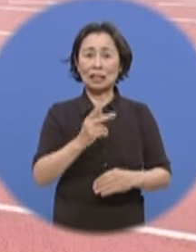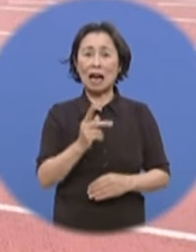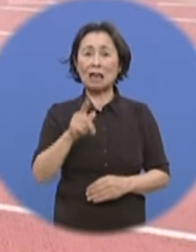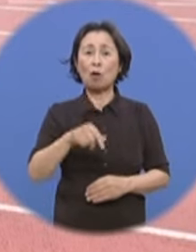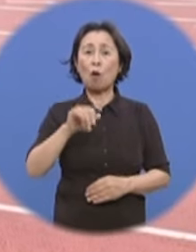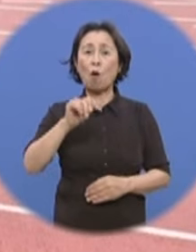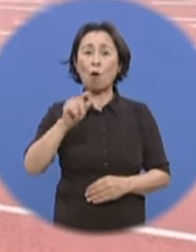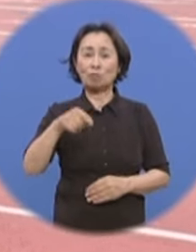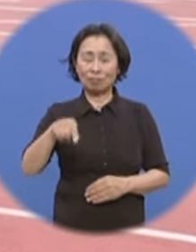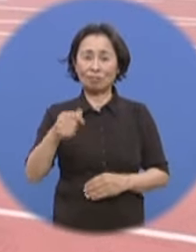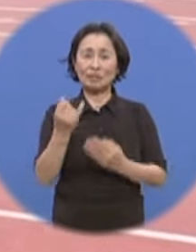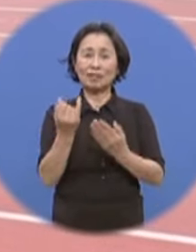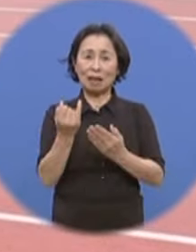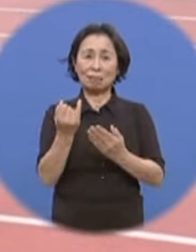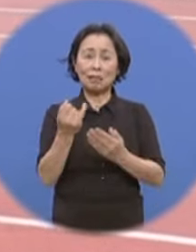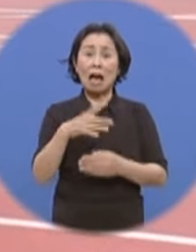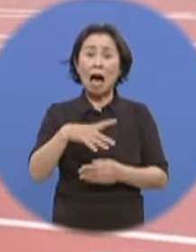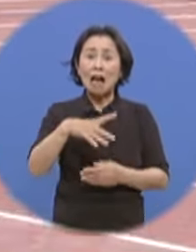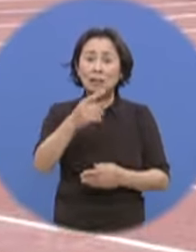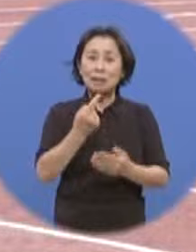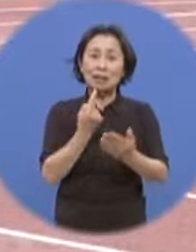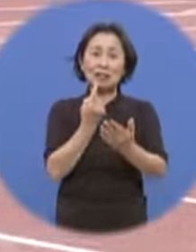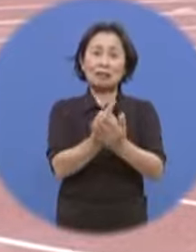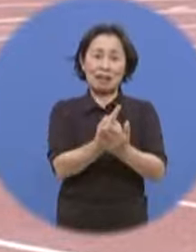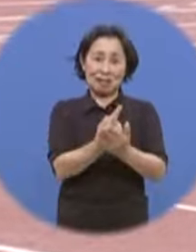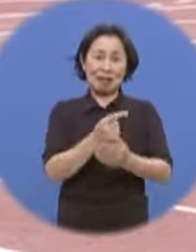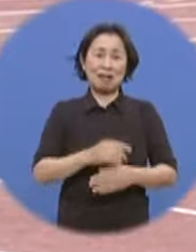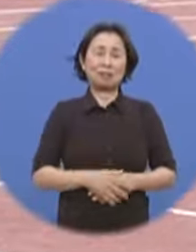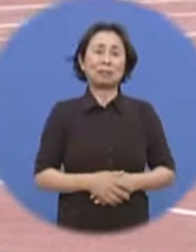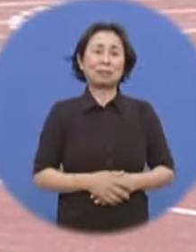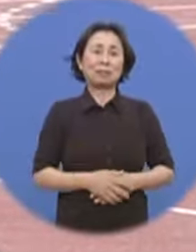者スポーツ大会は初めての挑戦